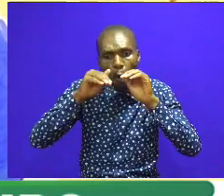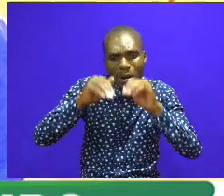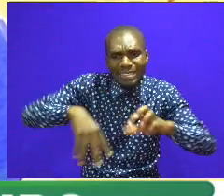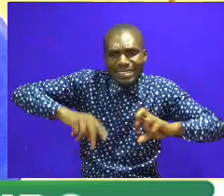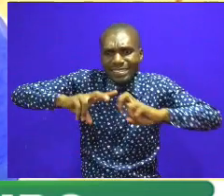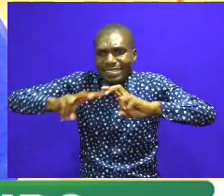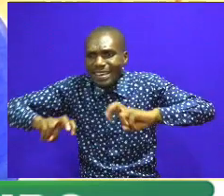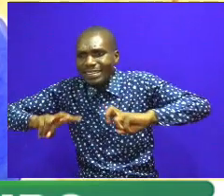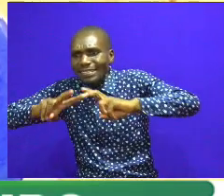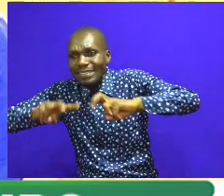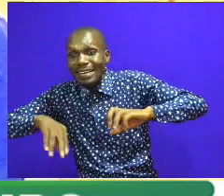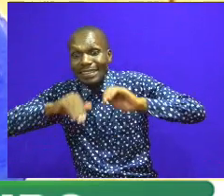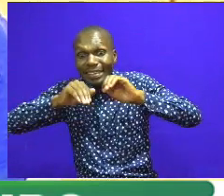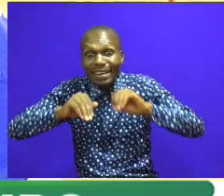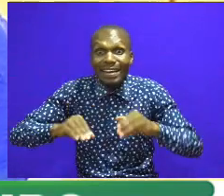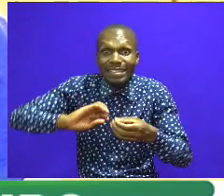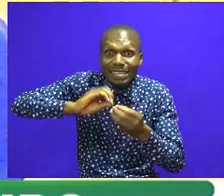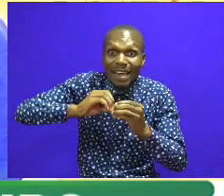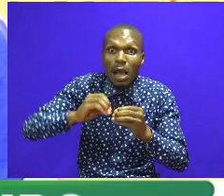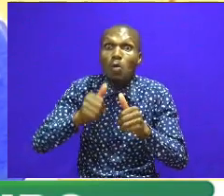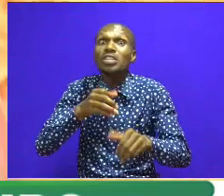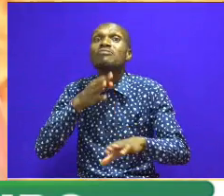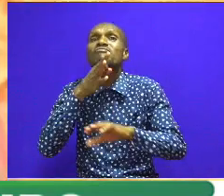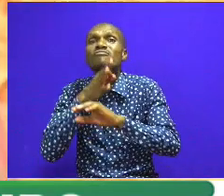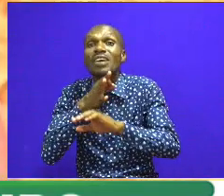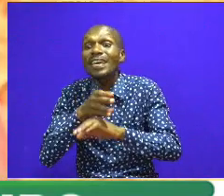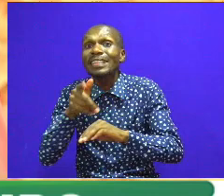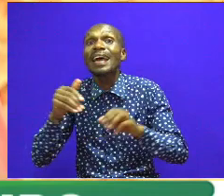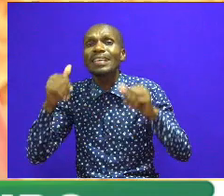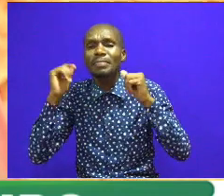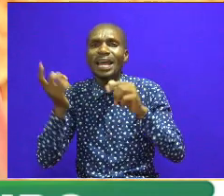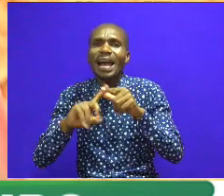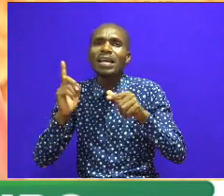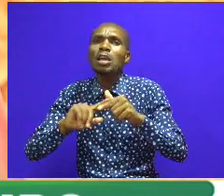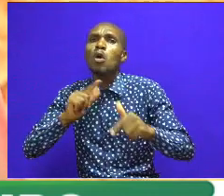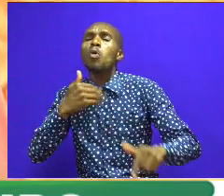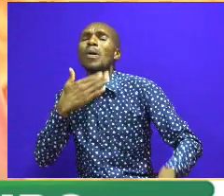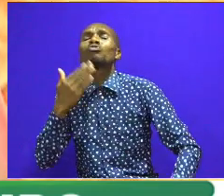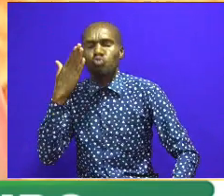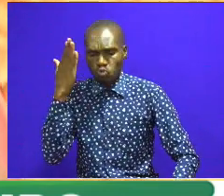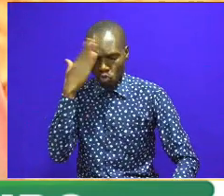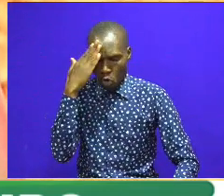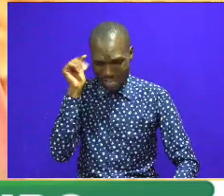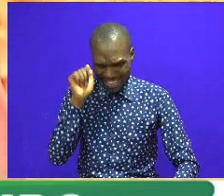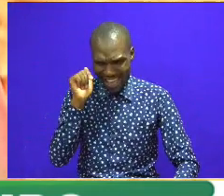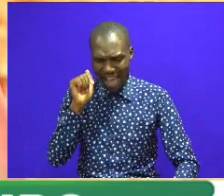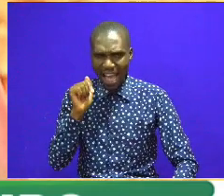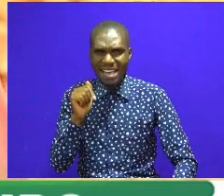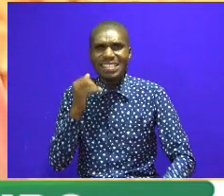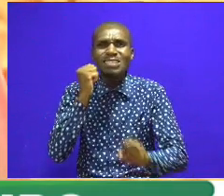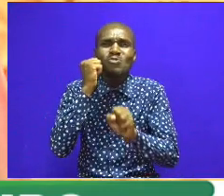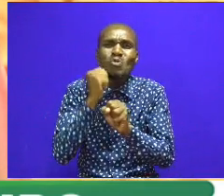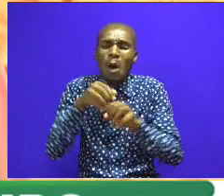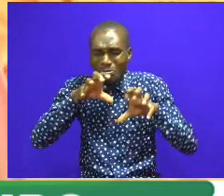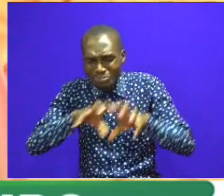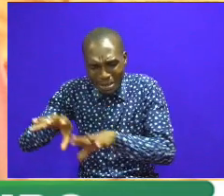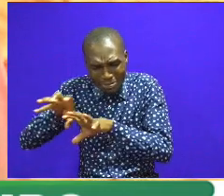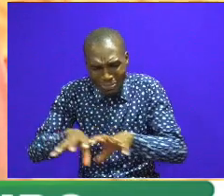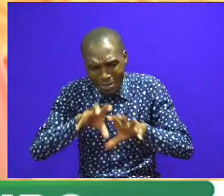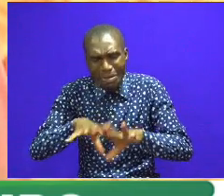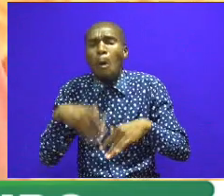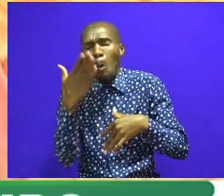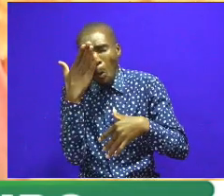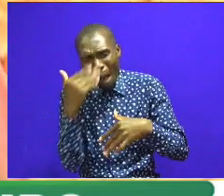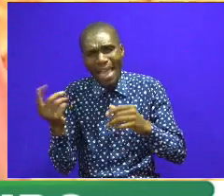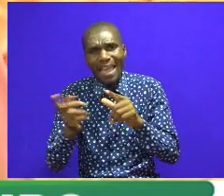samari makuwa na mchinamba. Chitali chiburungi. Nwato takitetu manyena ki. Inki bago to chandira iga. Muna